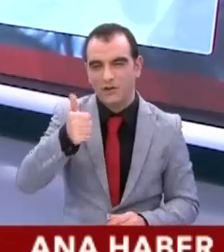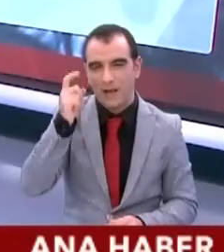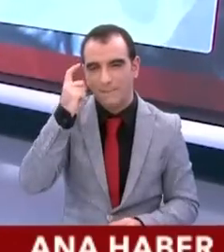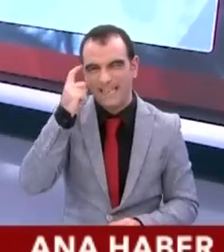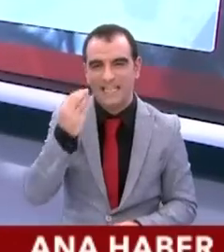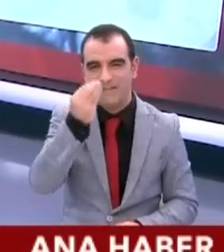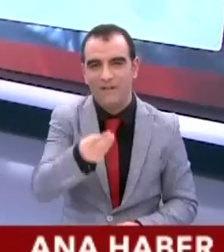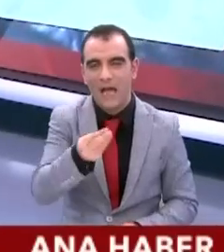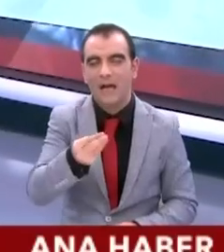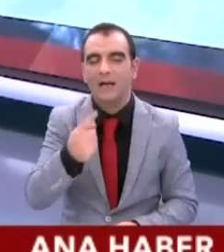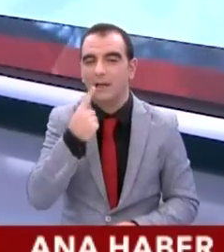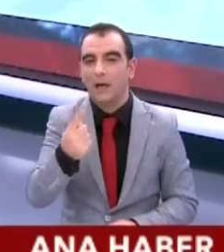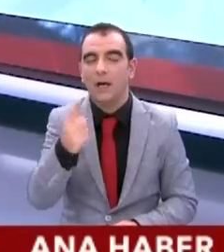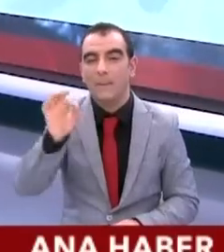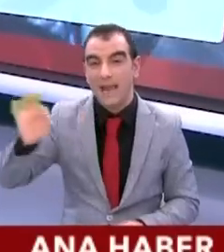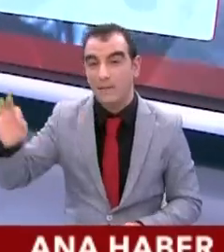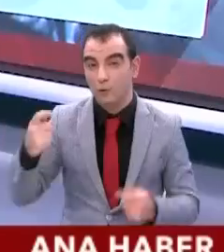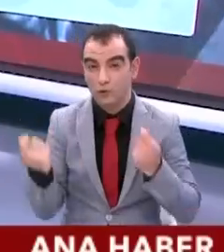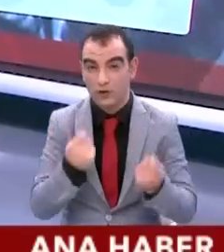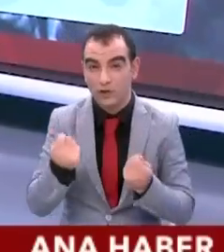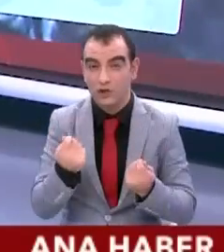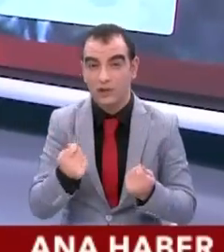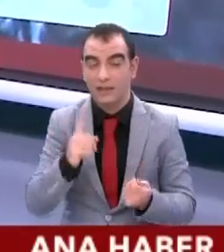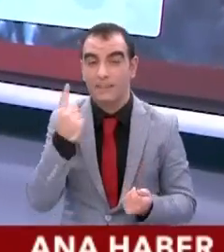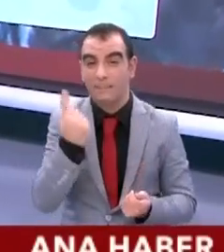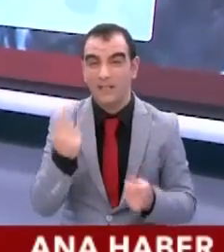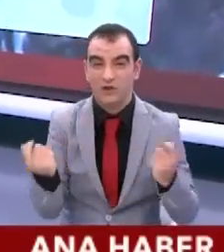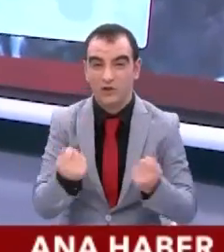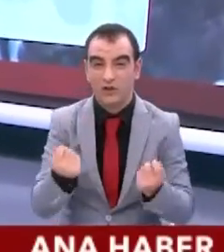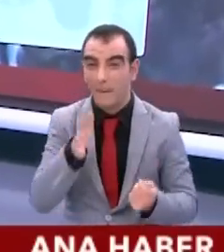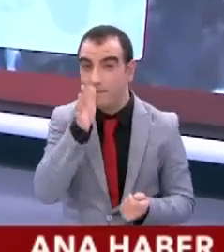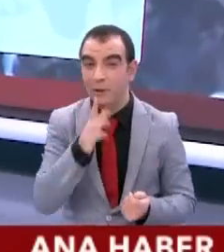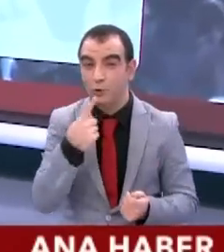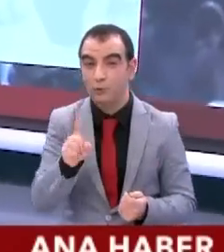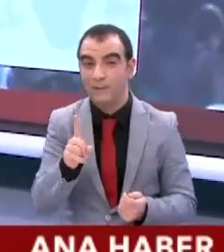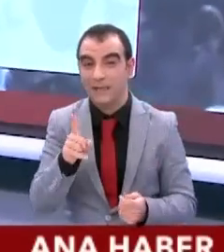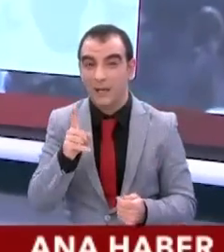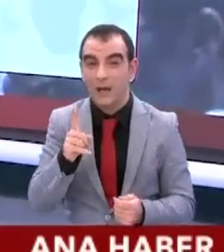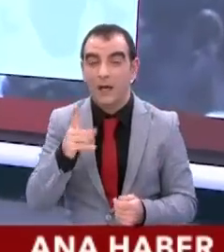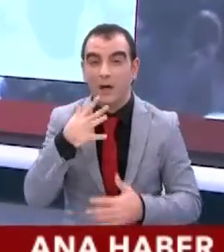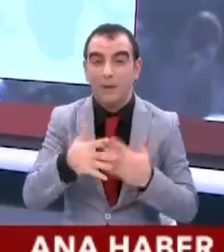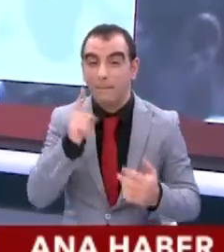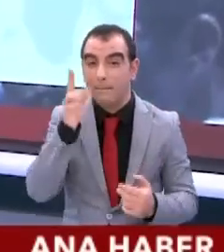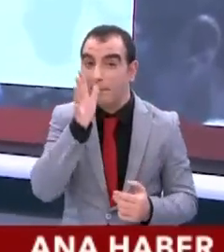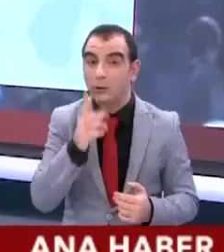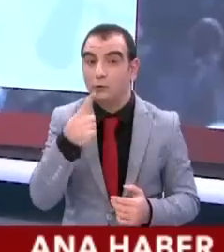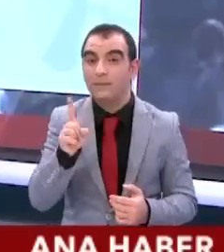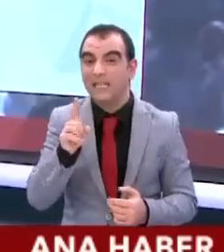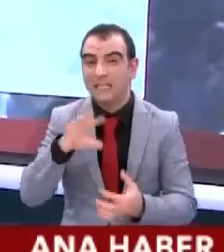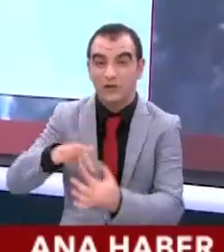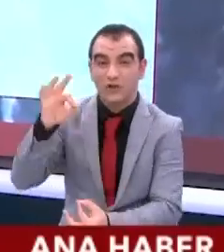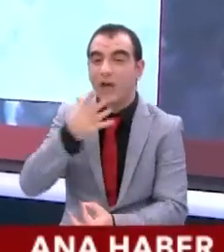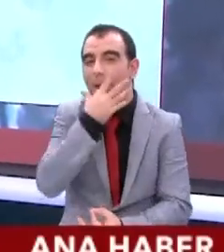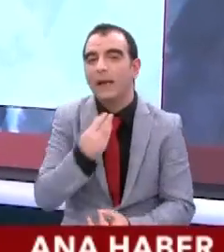bakıyoruz ki kamu çalışanı ciddi bir personel söz konusu 500 bin dolayında bu 500.000'in emekli olmayacağı öngörülüyor Çünkü